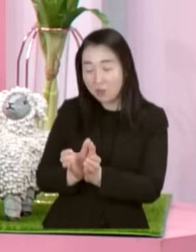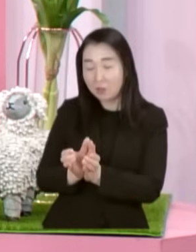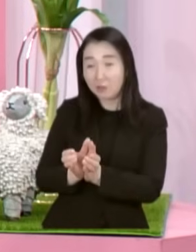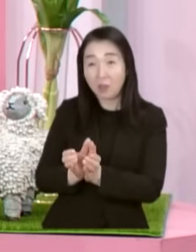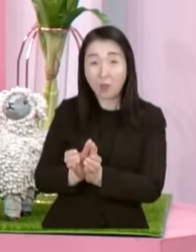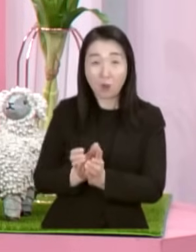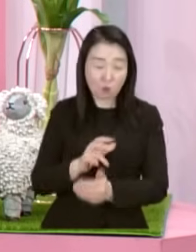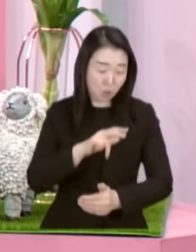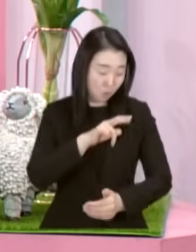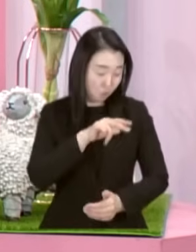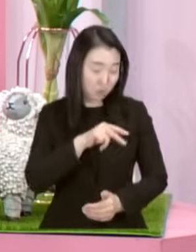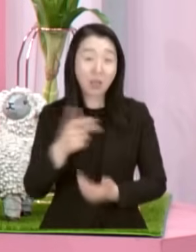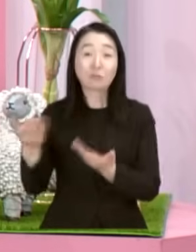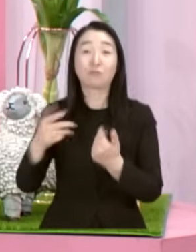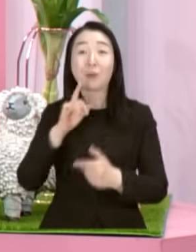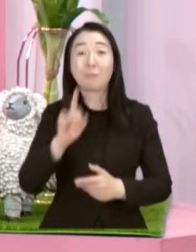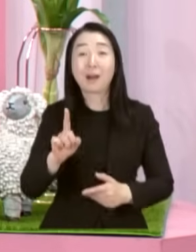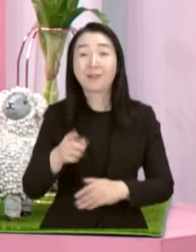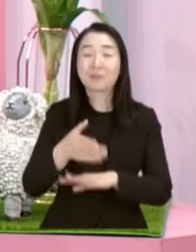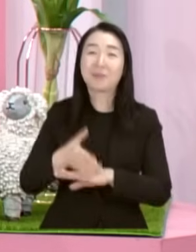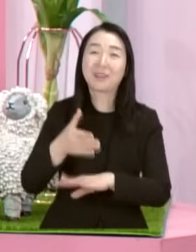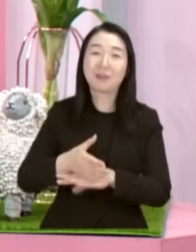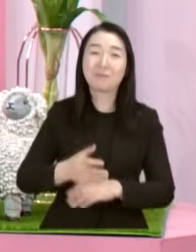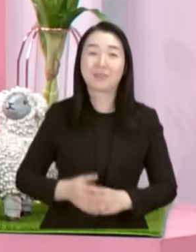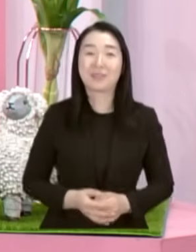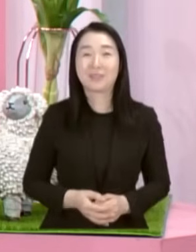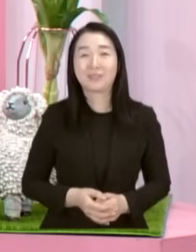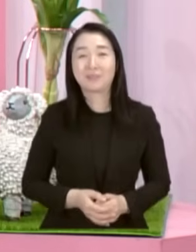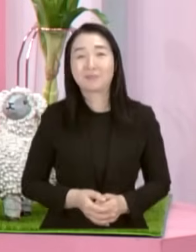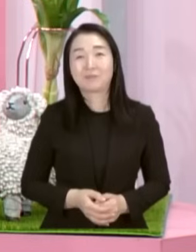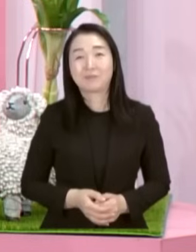준대요. 얼마나 감사한지 제가 이제 가는데